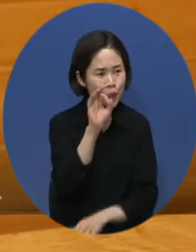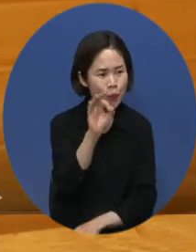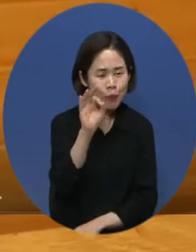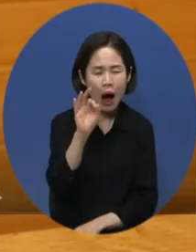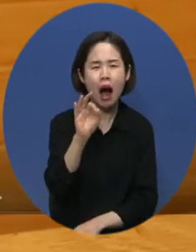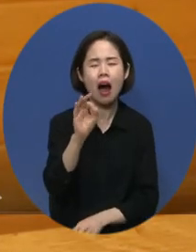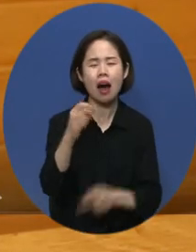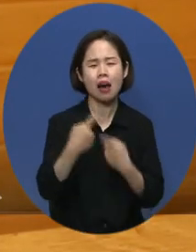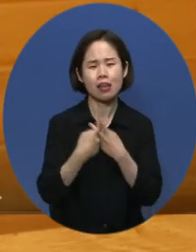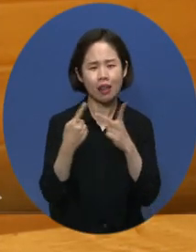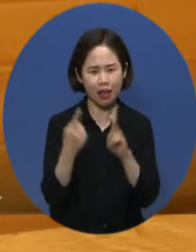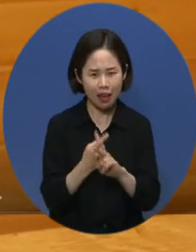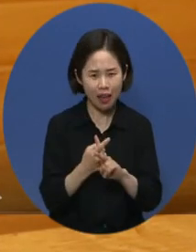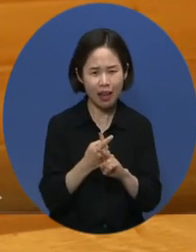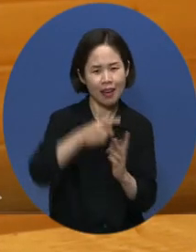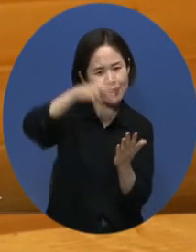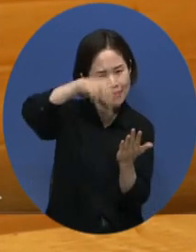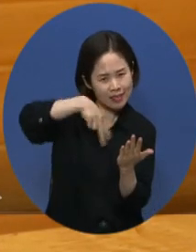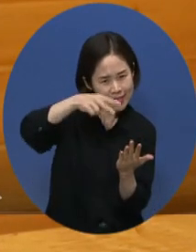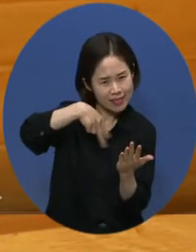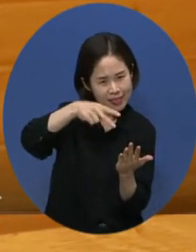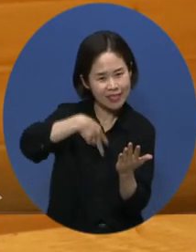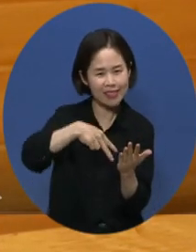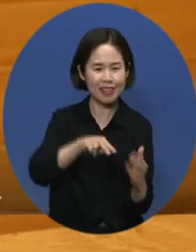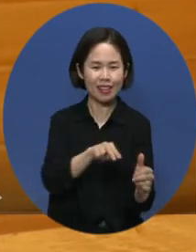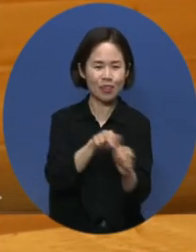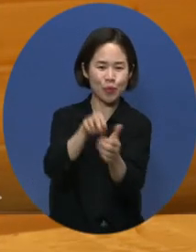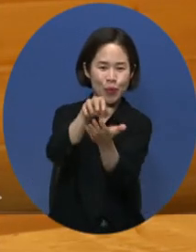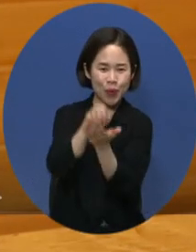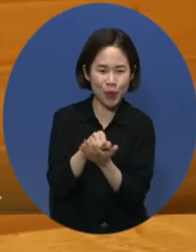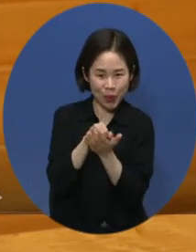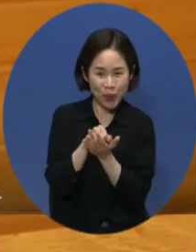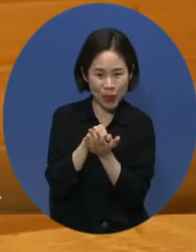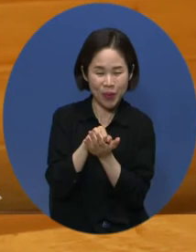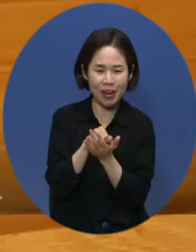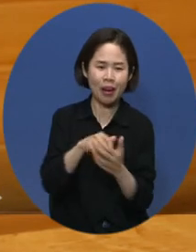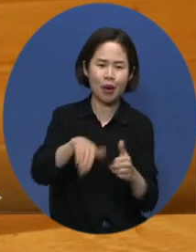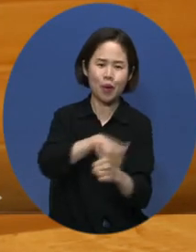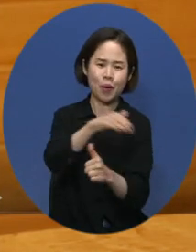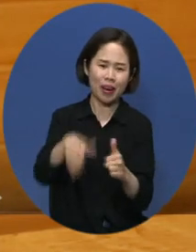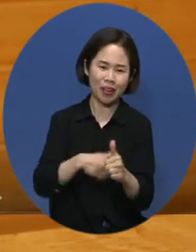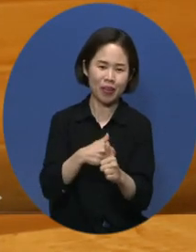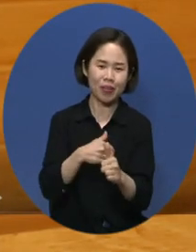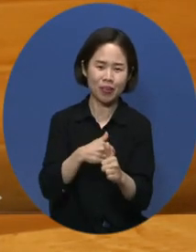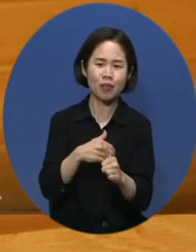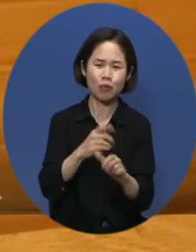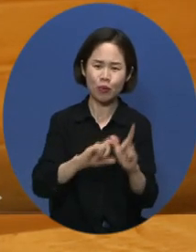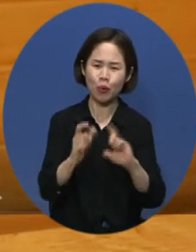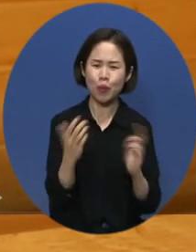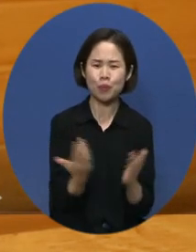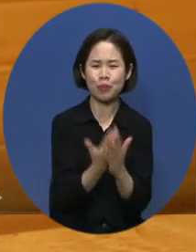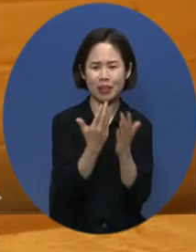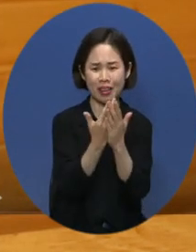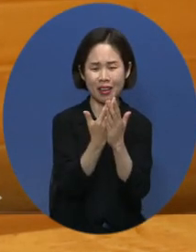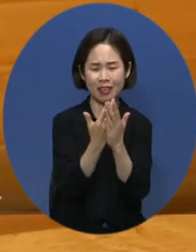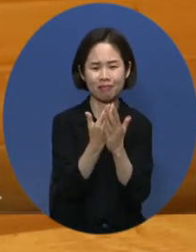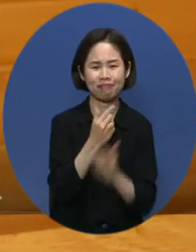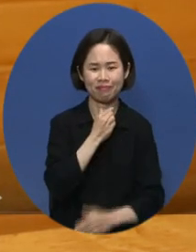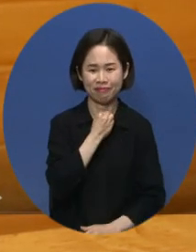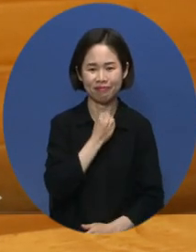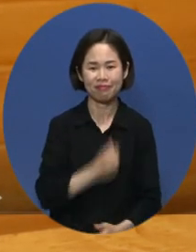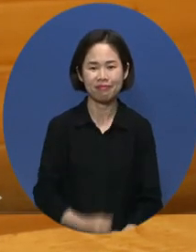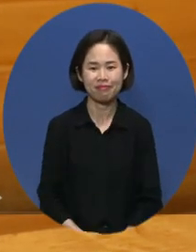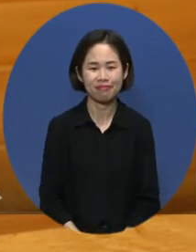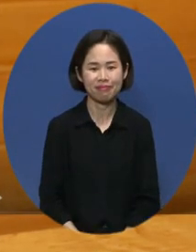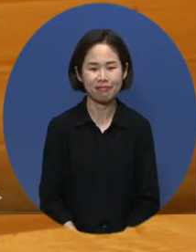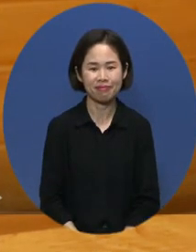이해하고 충분히 볼 수 있고 또 읽을 수 있고 이런 것들을 충분히 정보를 제공할 수 있는 한국에 있는 여러 가지 문화들이